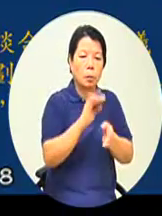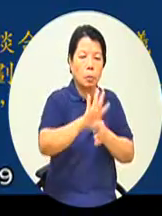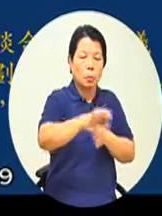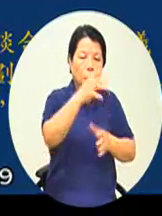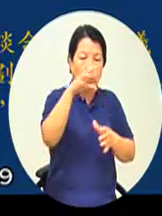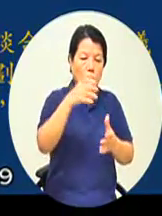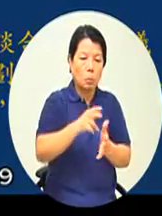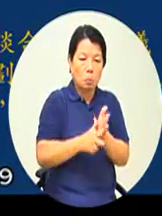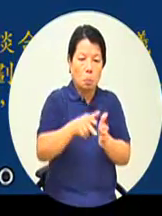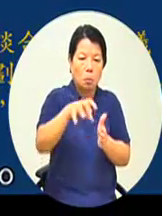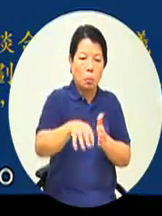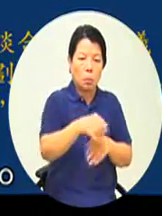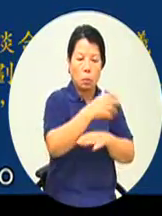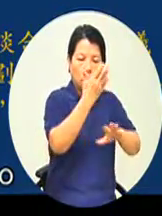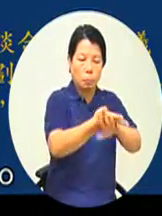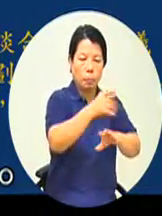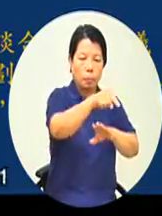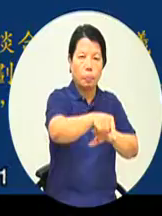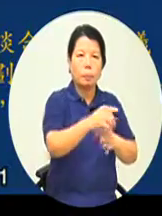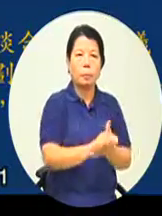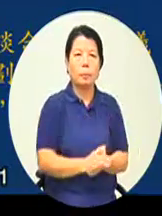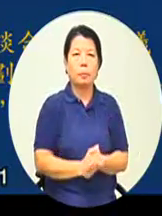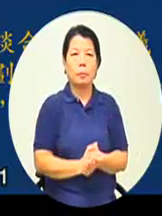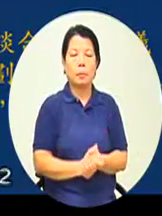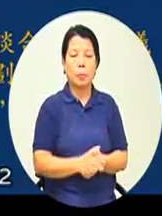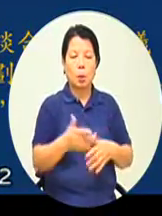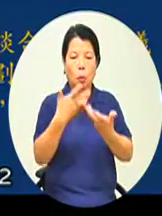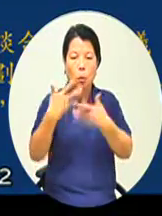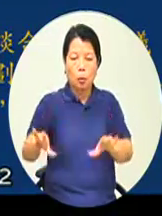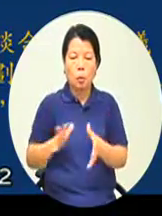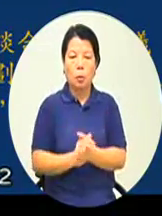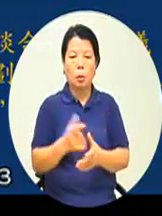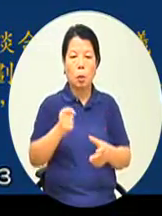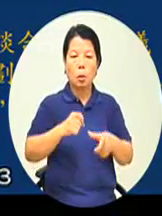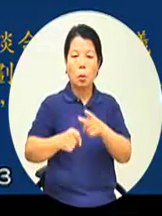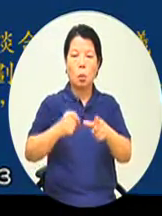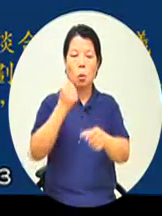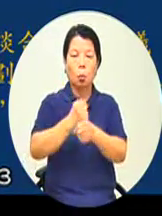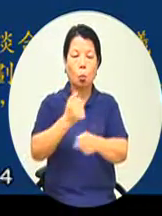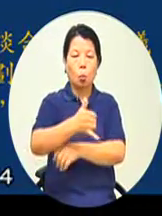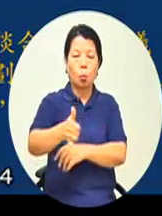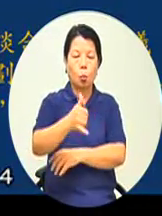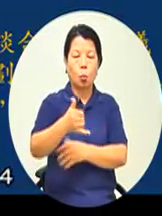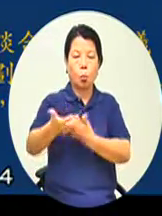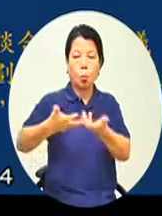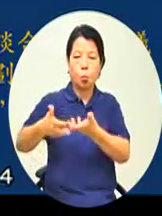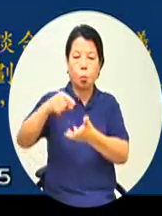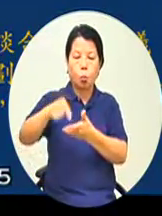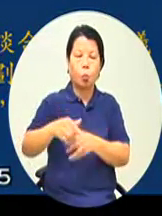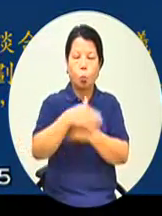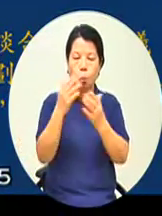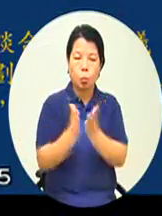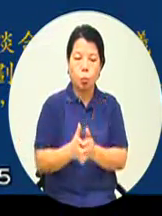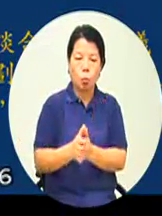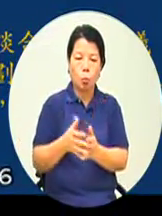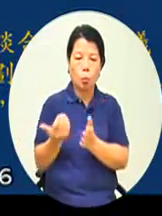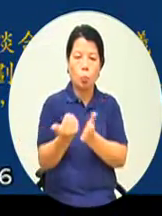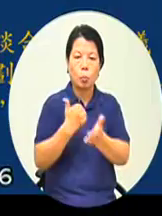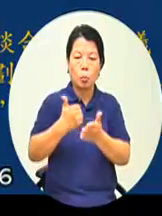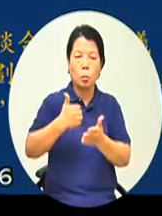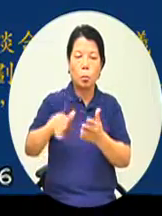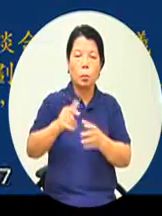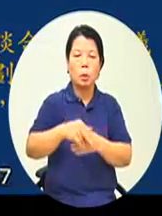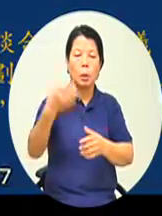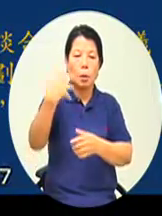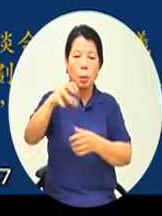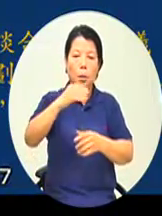不是？然后在整个周遭的情形其实有很多的这个公务单位在旁边也是一样，就是林雅跟前金的一个部落的